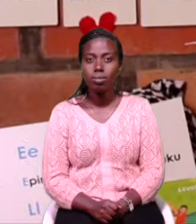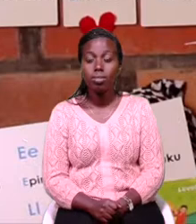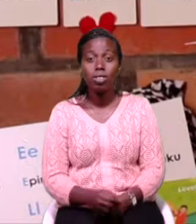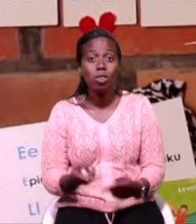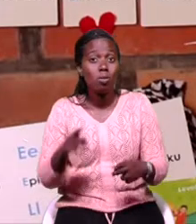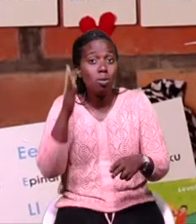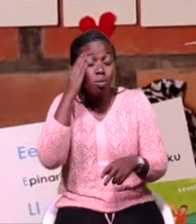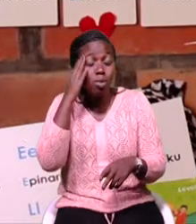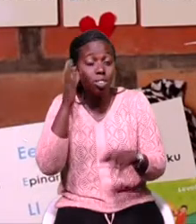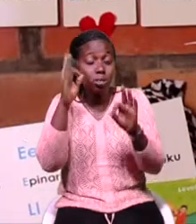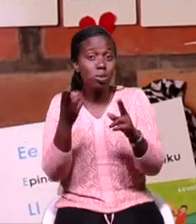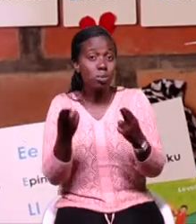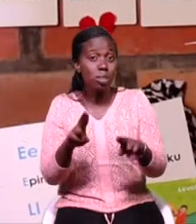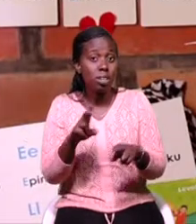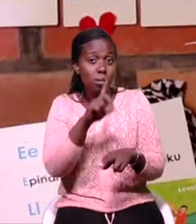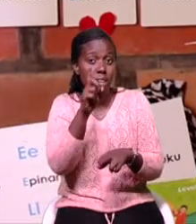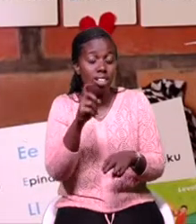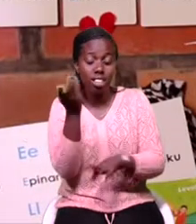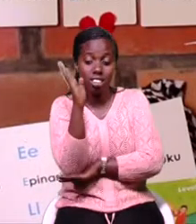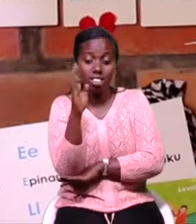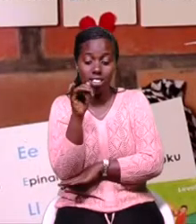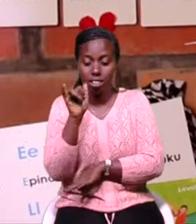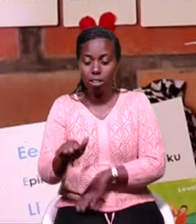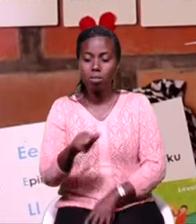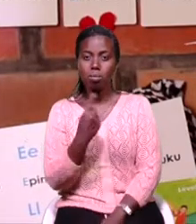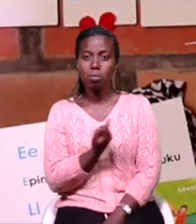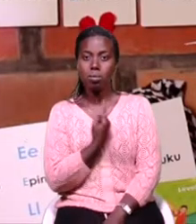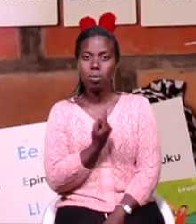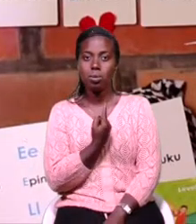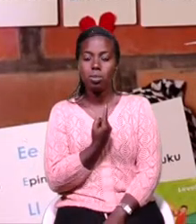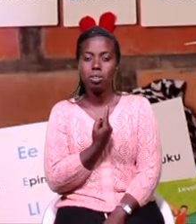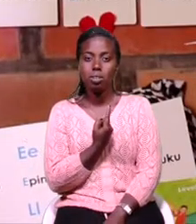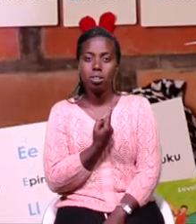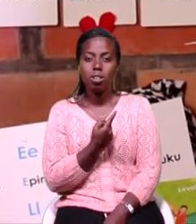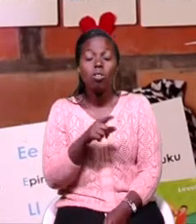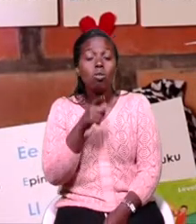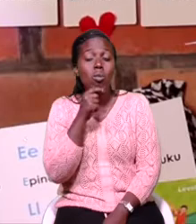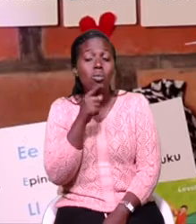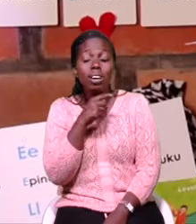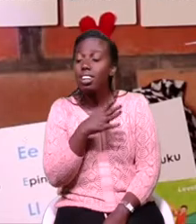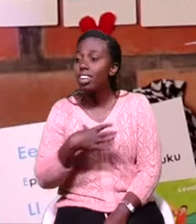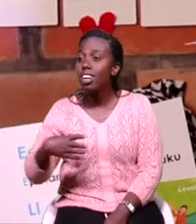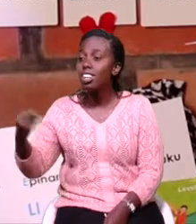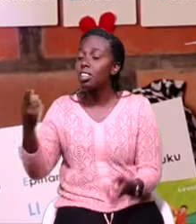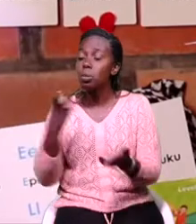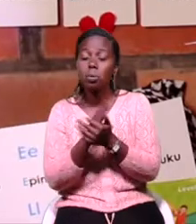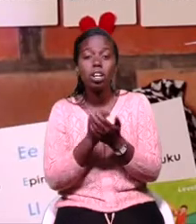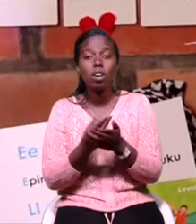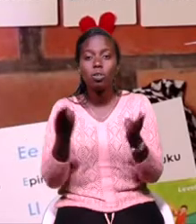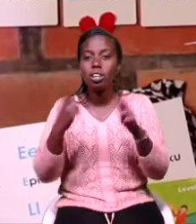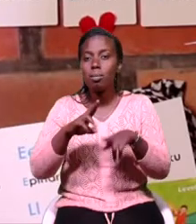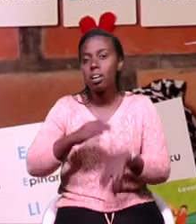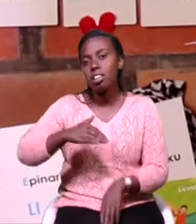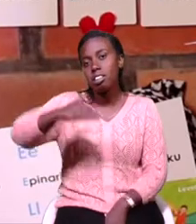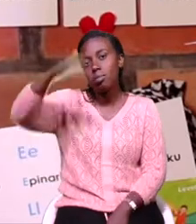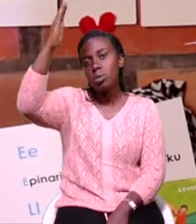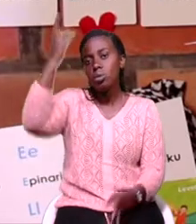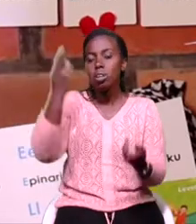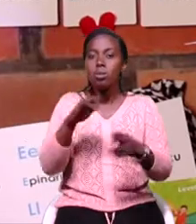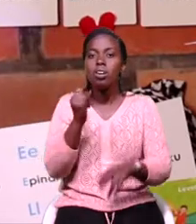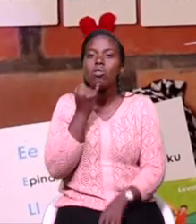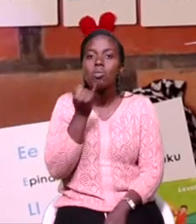Muzi byabaye, igiti cyasigaye cyonyine. Wa mwana w'umuhungu yarigendeye kuko yari yakuze, yari yabaye